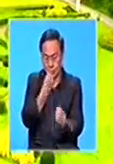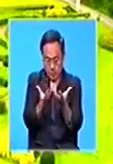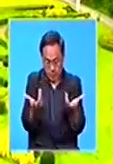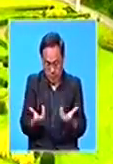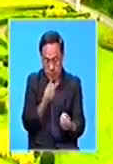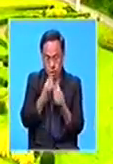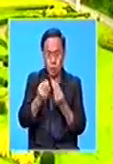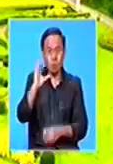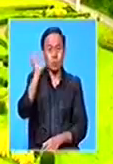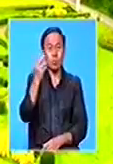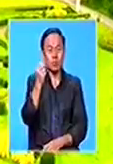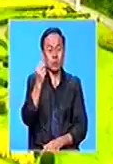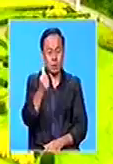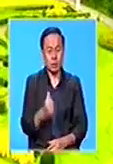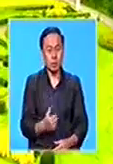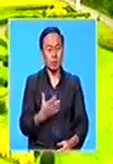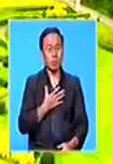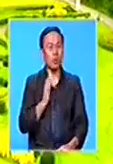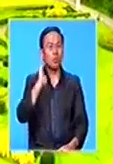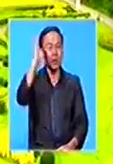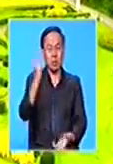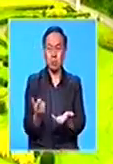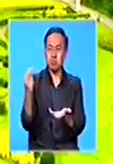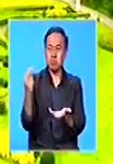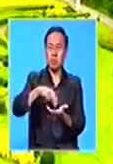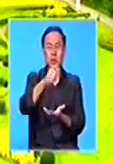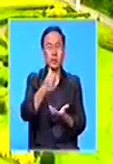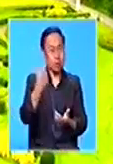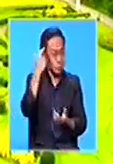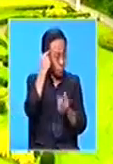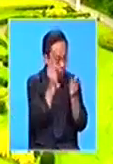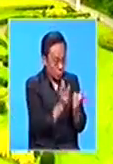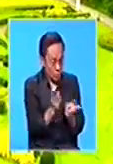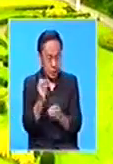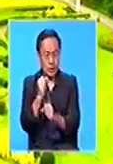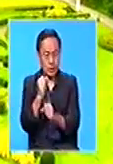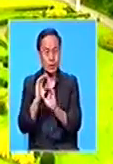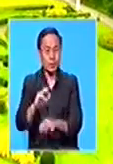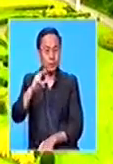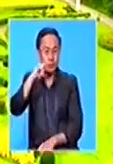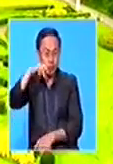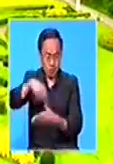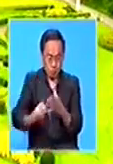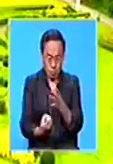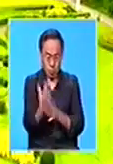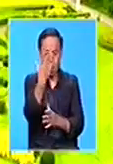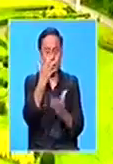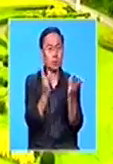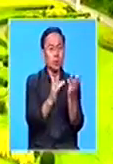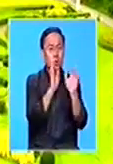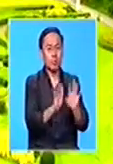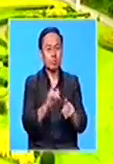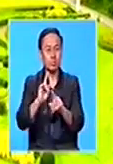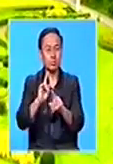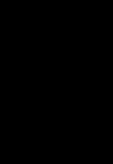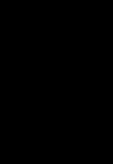นะผลิตอาหารของโลกวันหน้าเราก็ลืมตาปากได้ทั้งหมดนะถ้าเราเก็บกักรู้จักวิธีการทั้งน้ำทั้งปลูกพืชให้มันเหมาะสมน